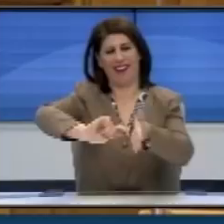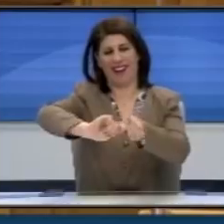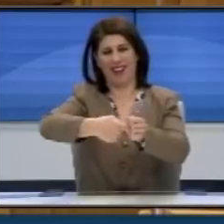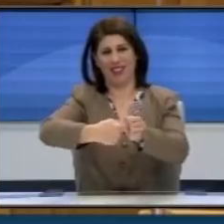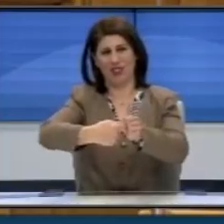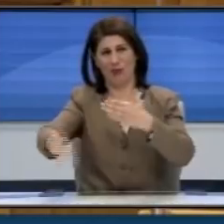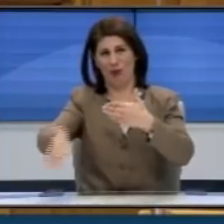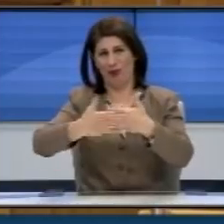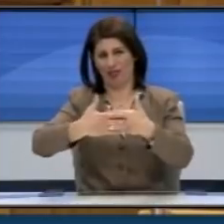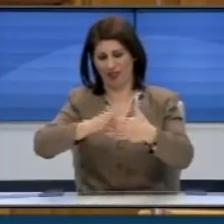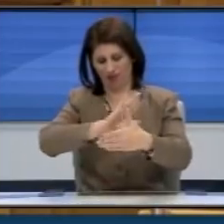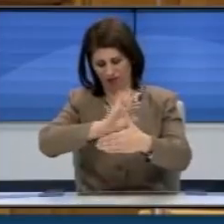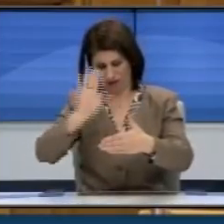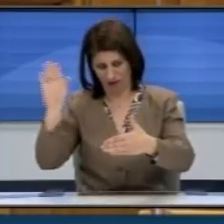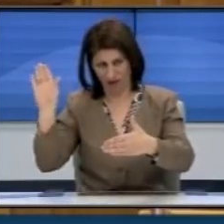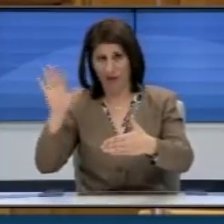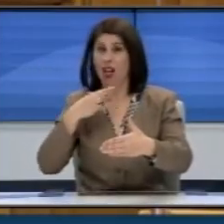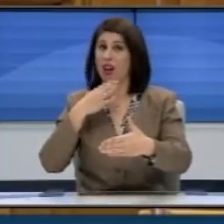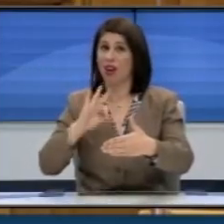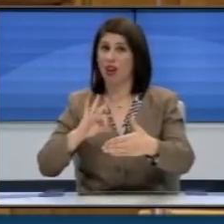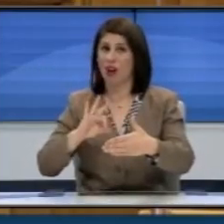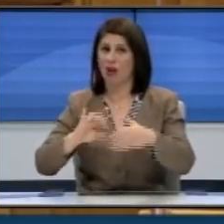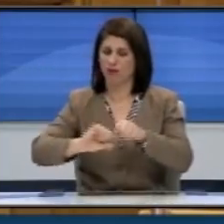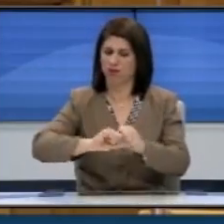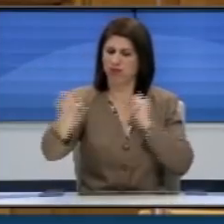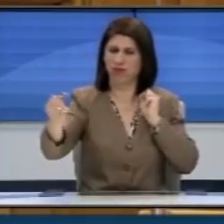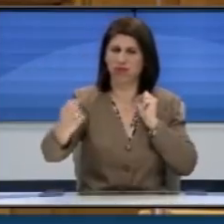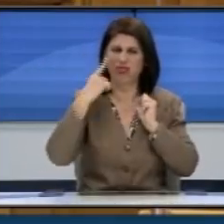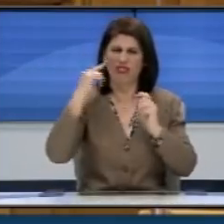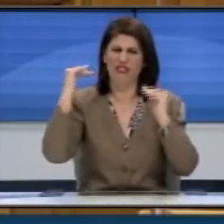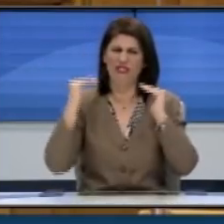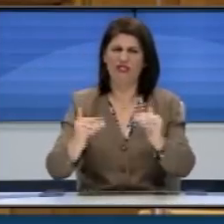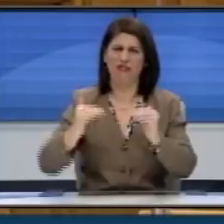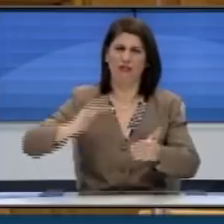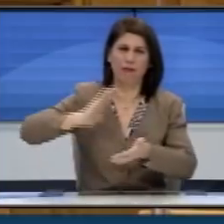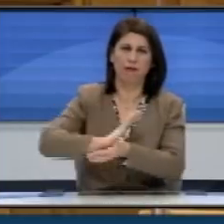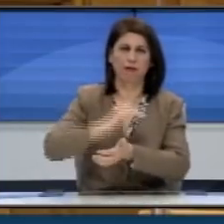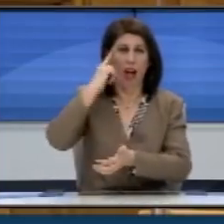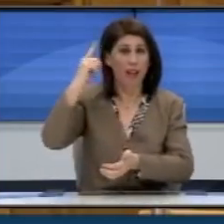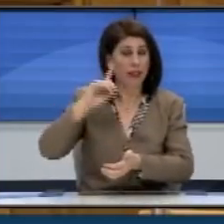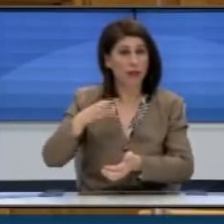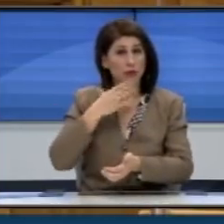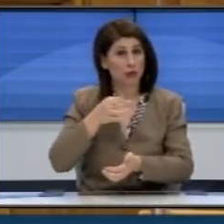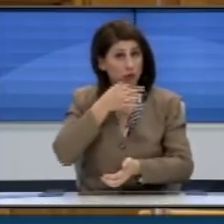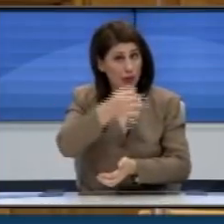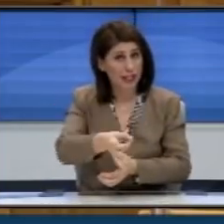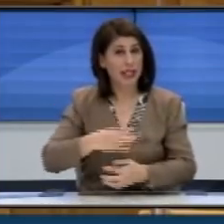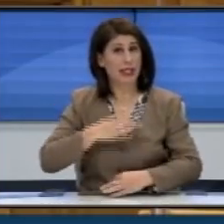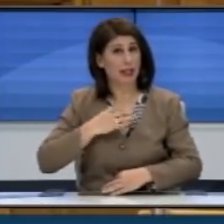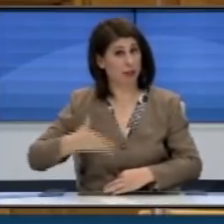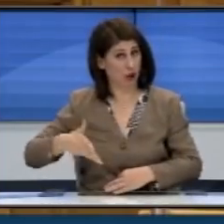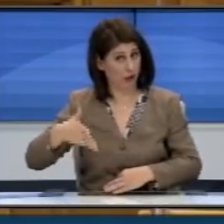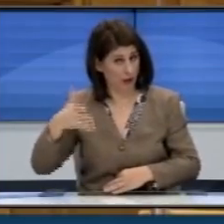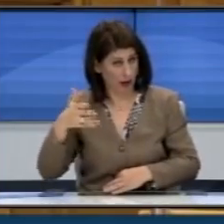τελικά η ρήξη με τις κατεστημένες αντιλήψεις στις οποίες αναφέρεστε, κύριε